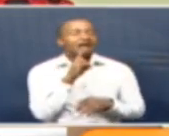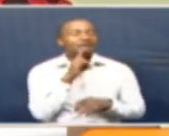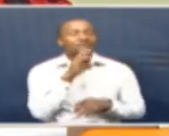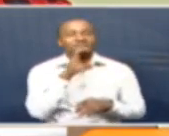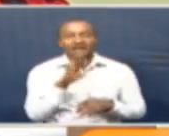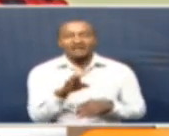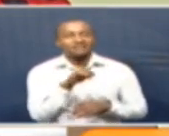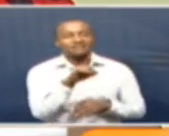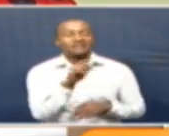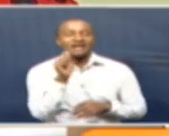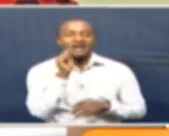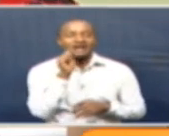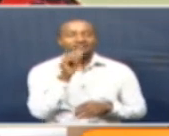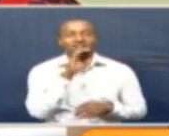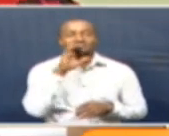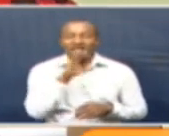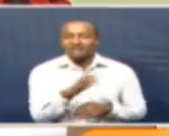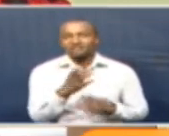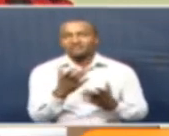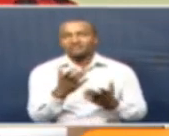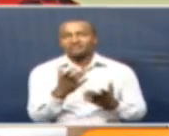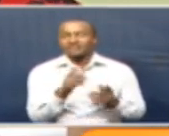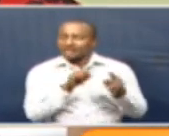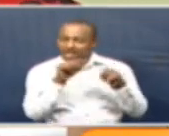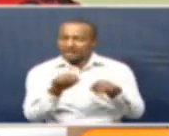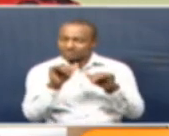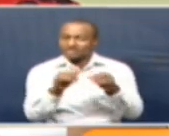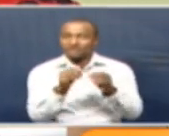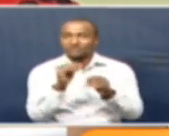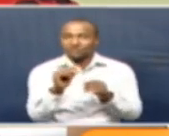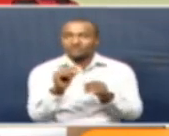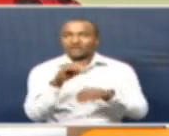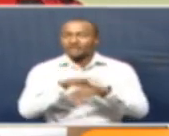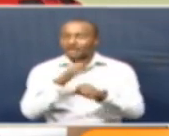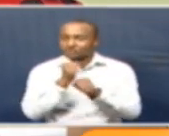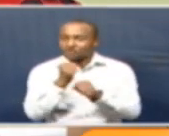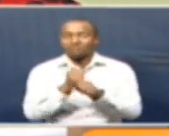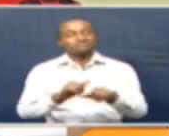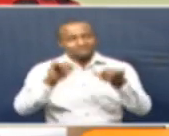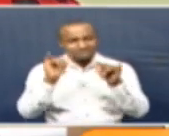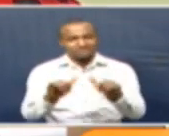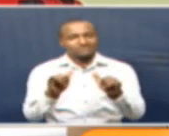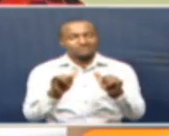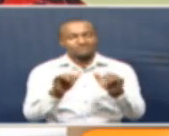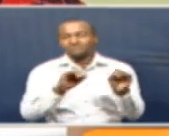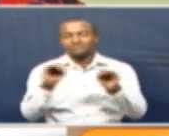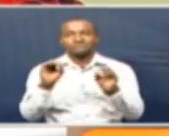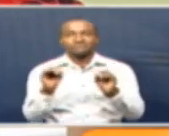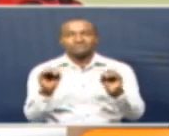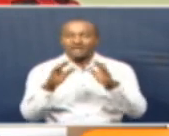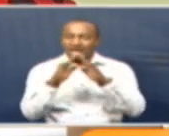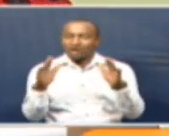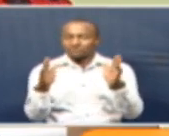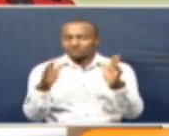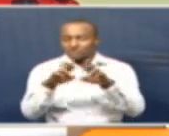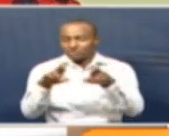ni mwashangazi. Sasa waje labda wamekaa pale kidogo, mtu amepata kibarua, bado anakita pale pale. Nyumba labda ni room moja ama